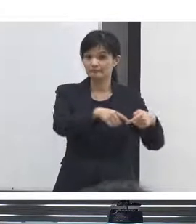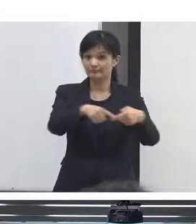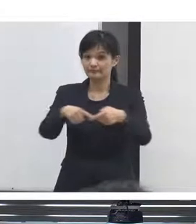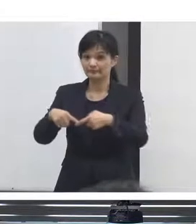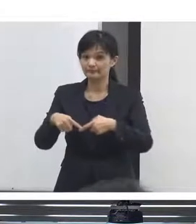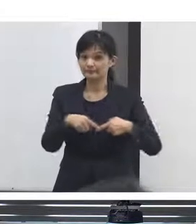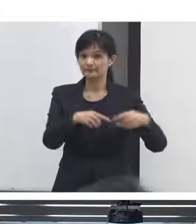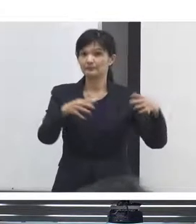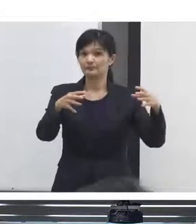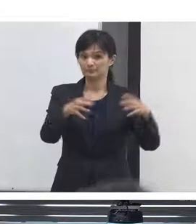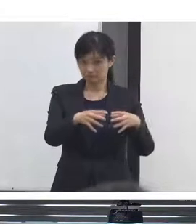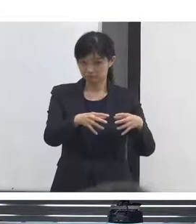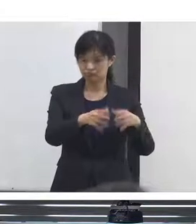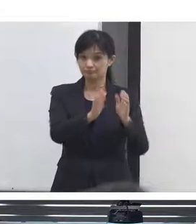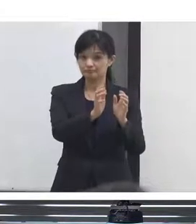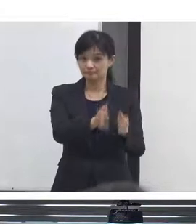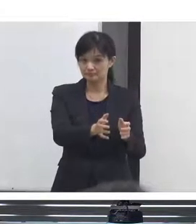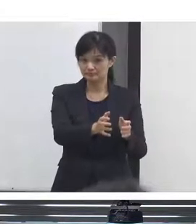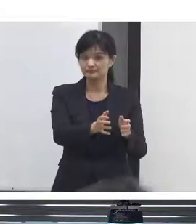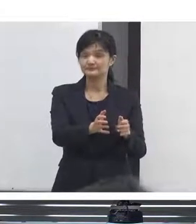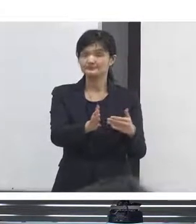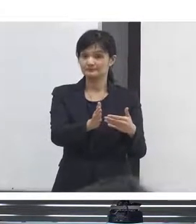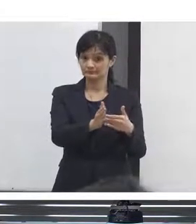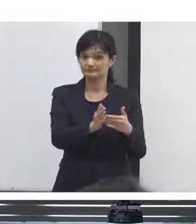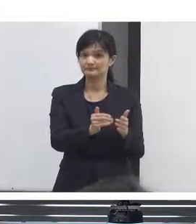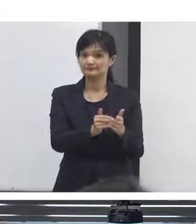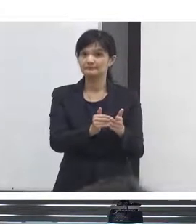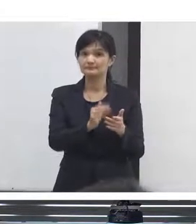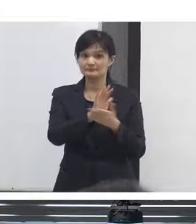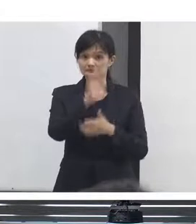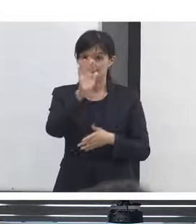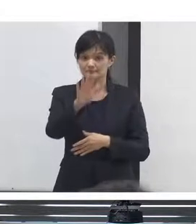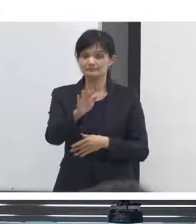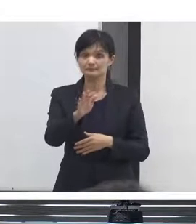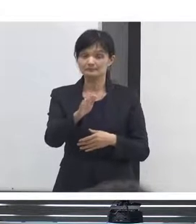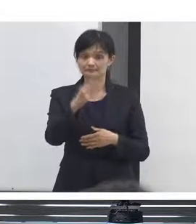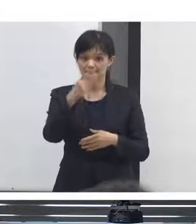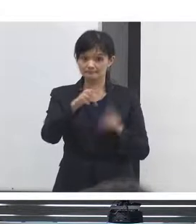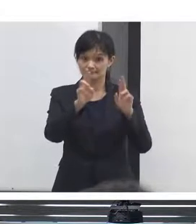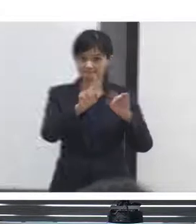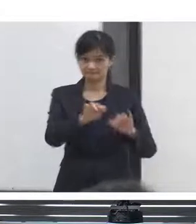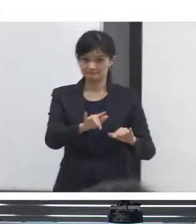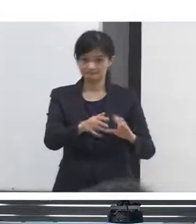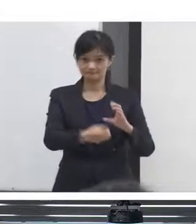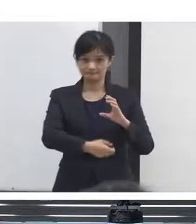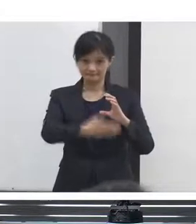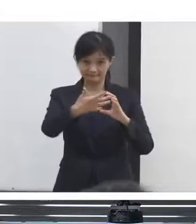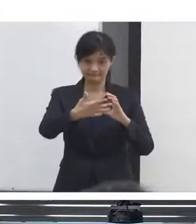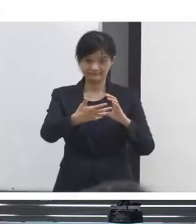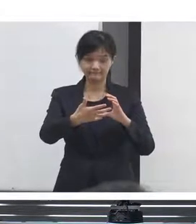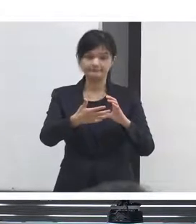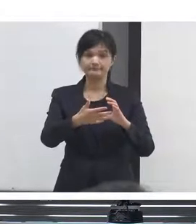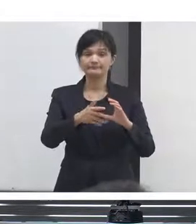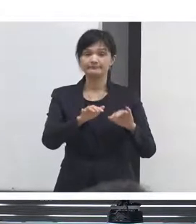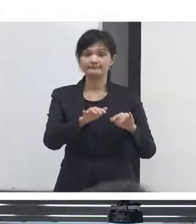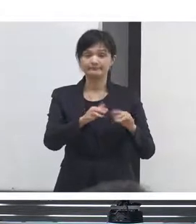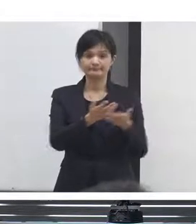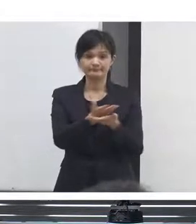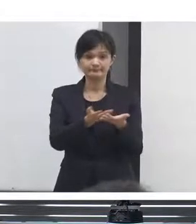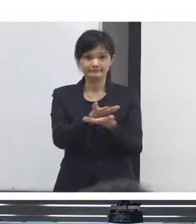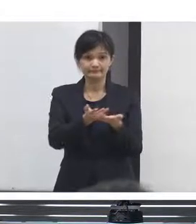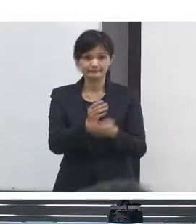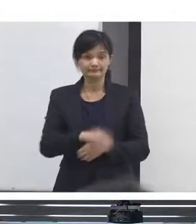些资料的模型呢，也部署在这些机构当中来做这个资料治理的一个基本哦。